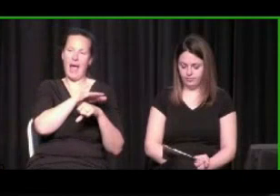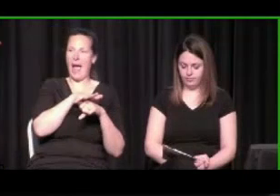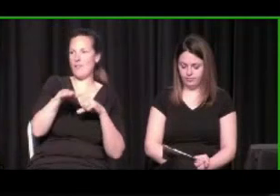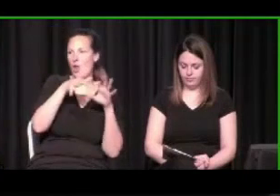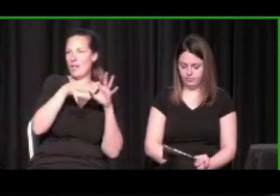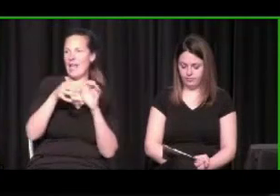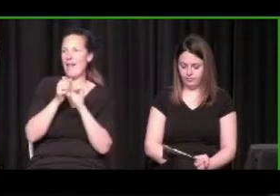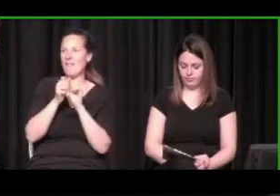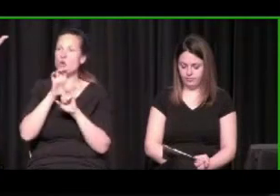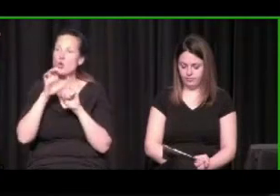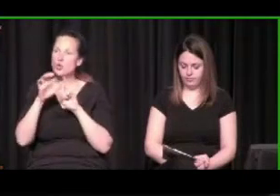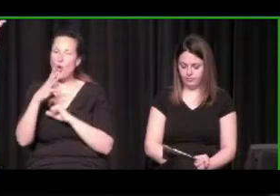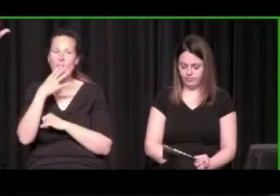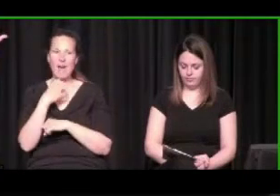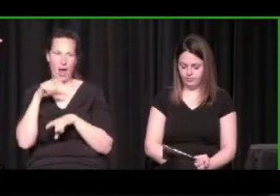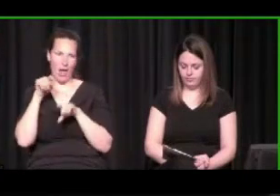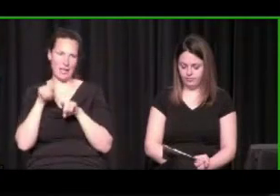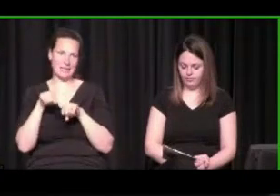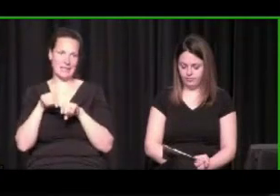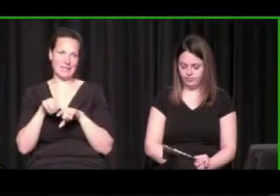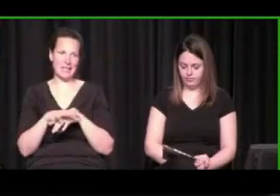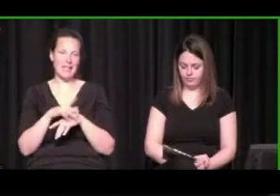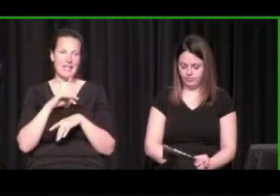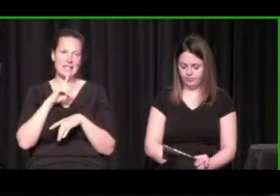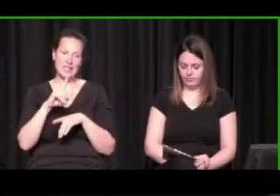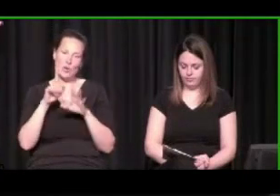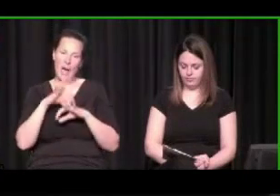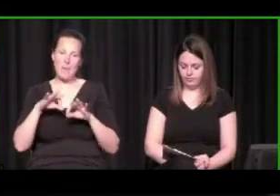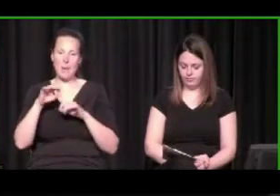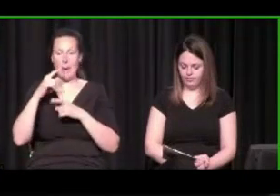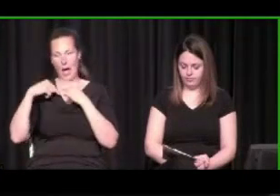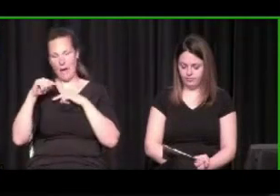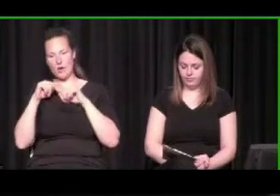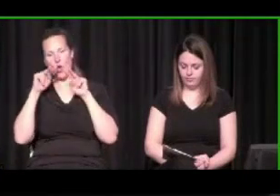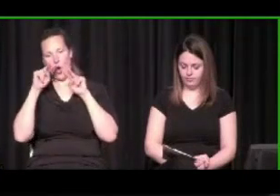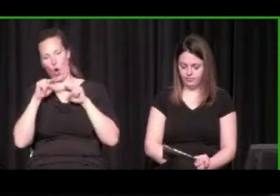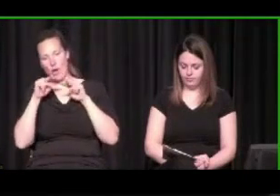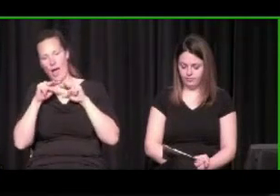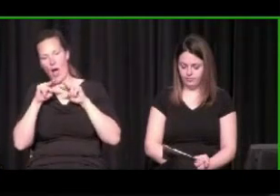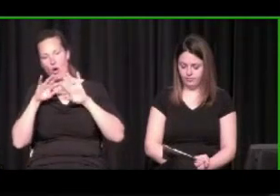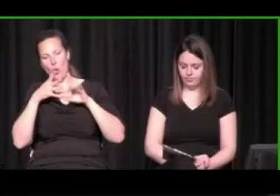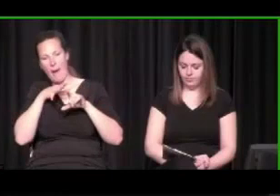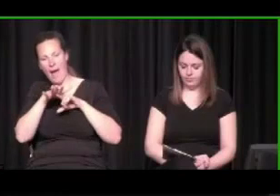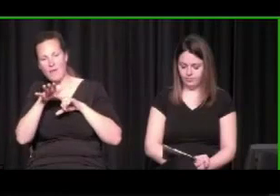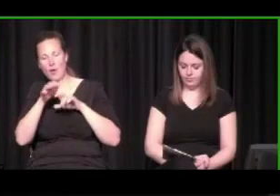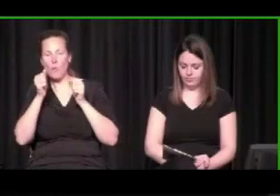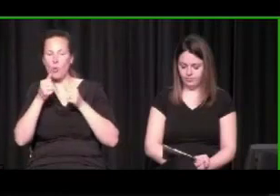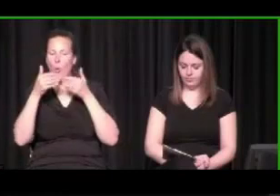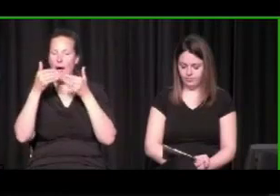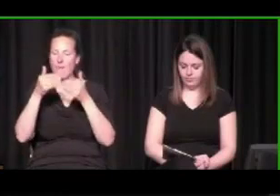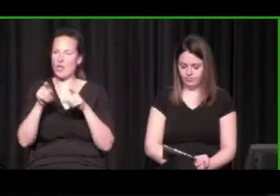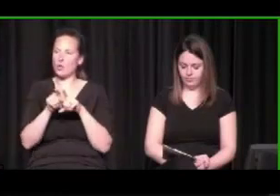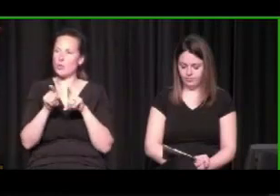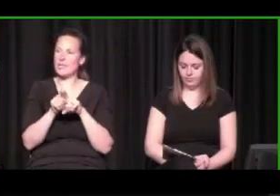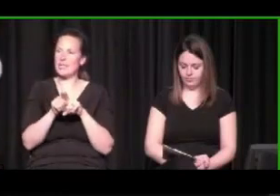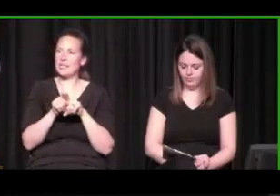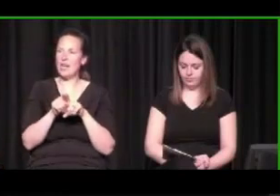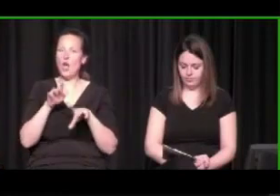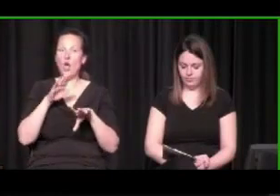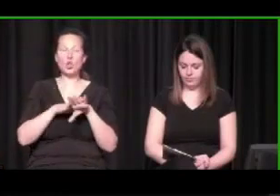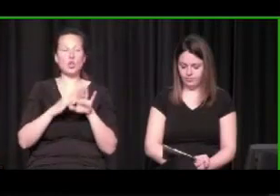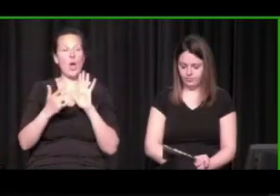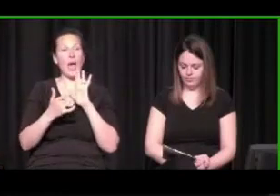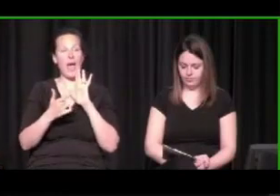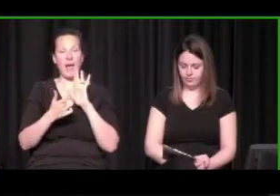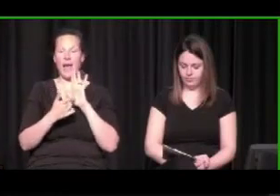par la culture et les valeurs. Et tout ça, encore une fois, est à revoir, à influencer, à mettre de l'avant. Ne serait-ce que dans toutes les